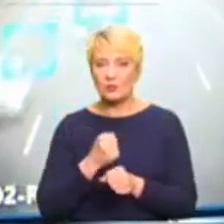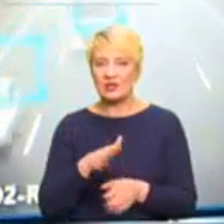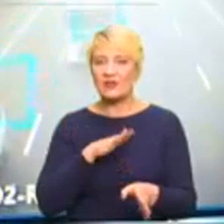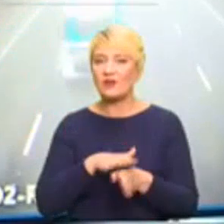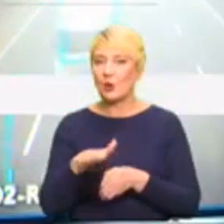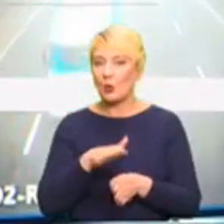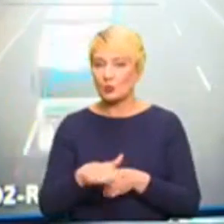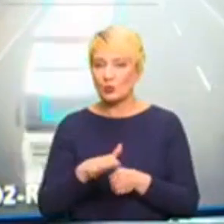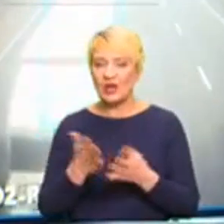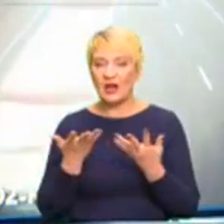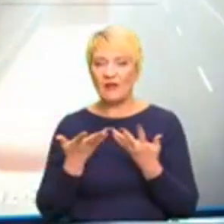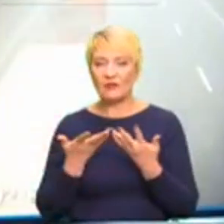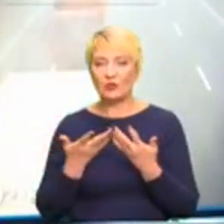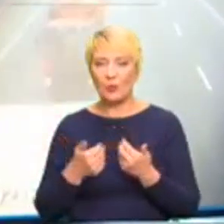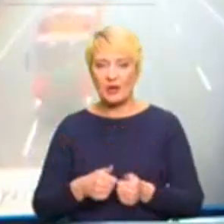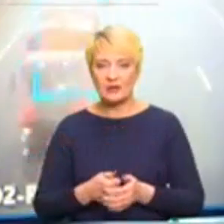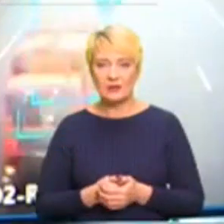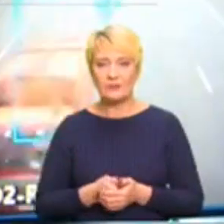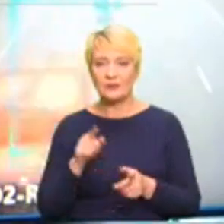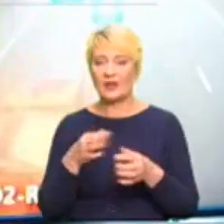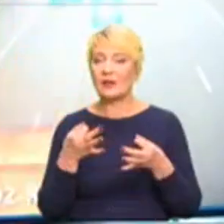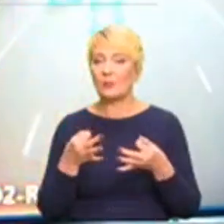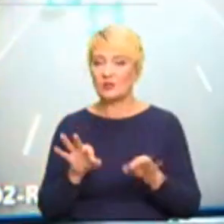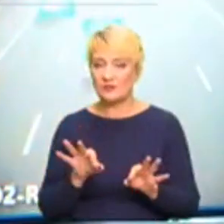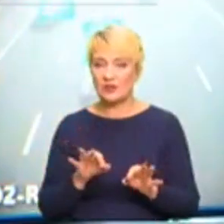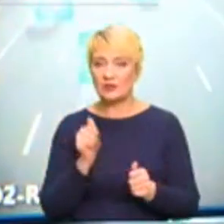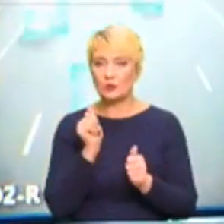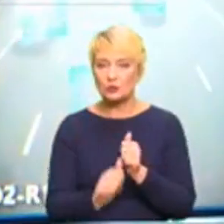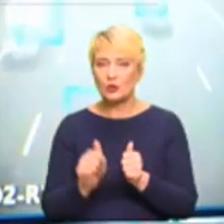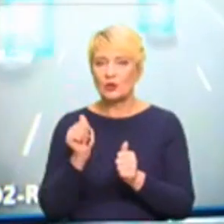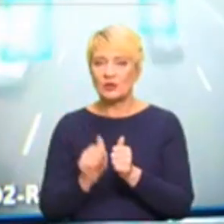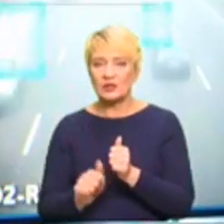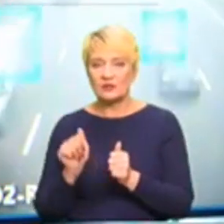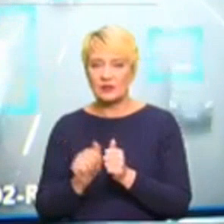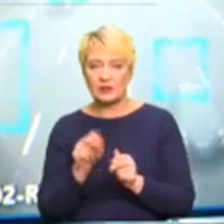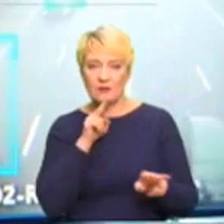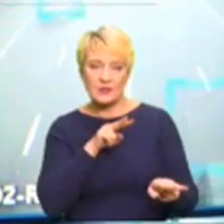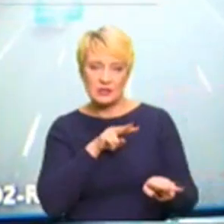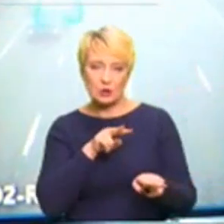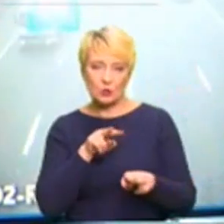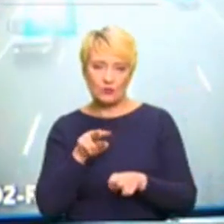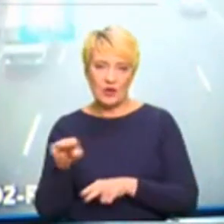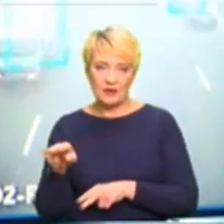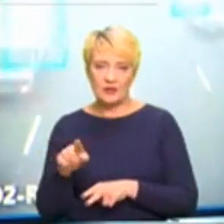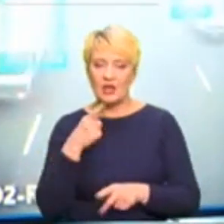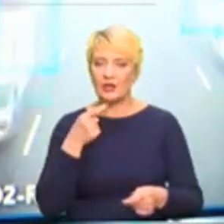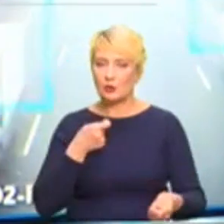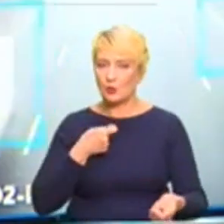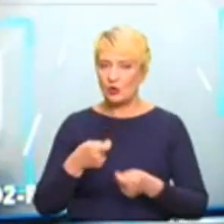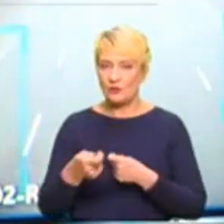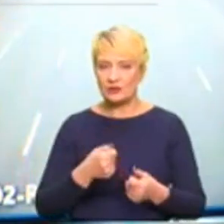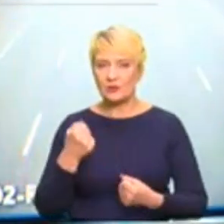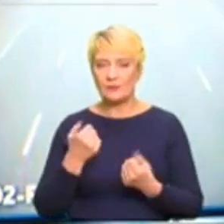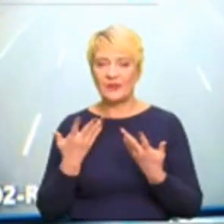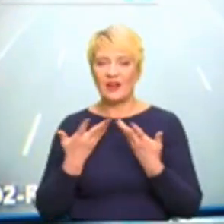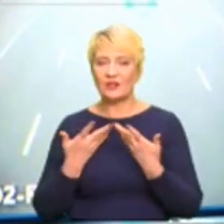Автоматизована система, тобто вона дозволяє, тобто на сьогоднішній день на автомагістралі слідкувати і регулювати